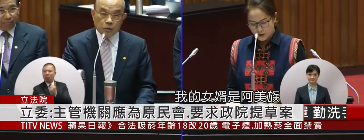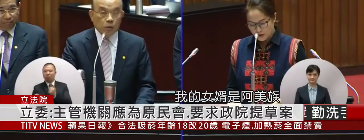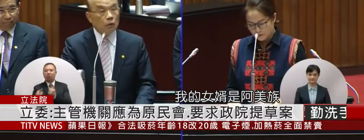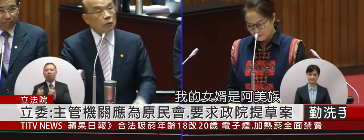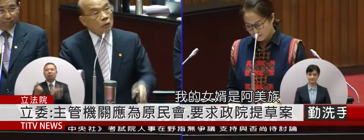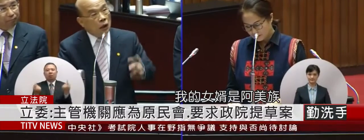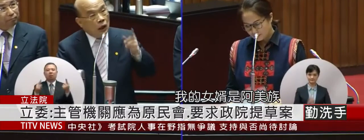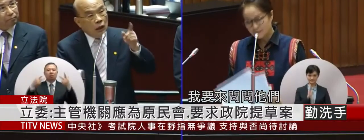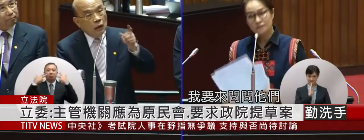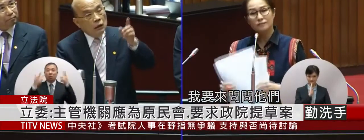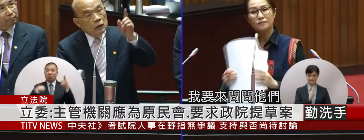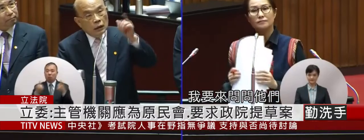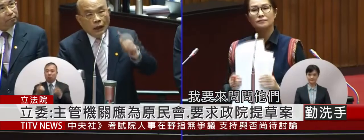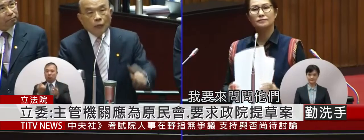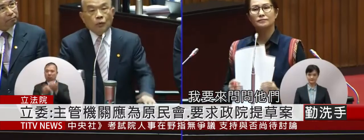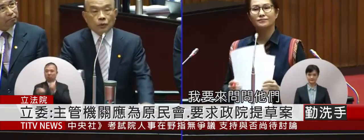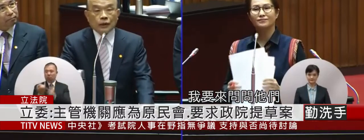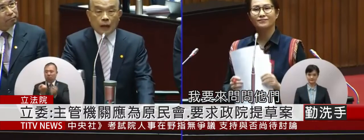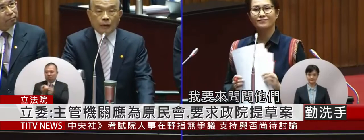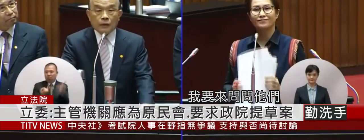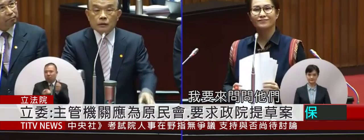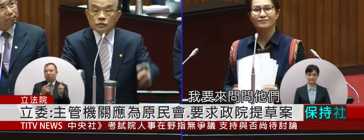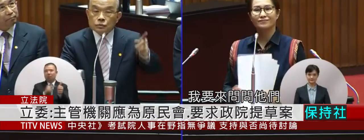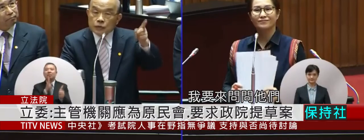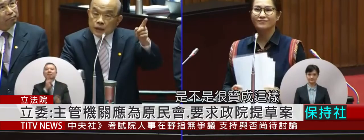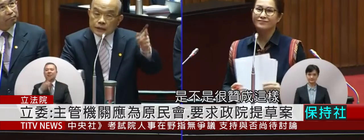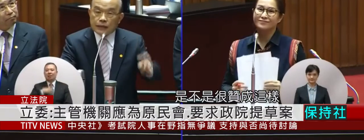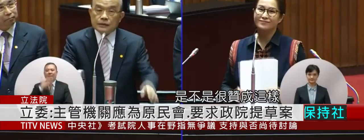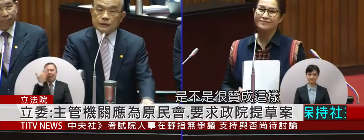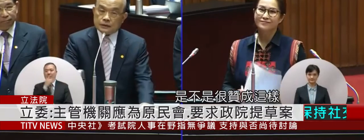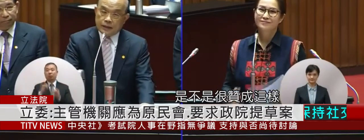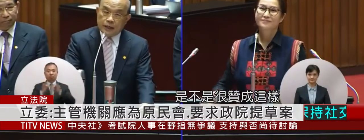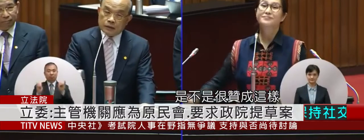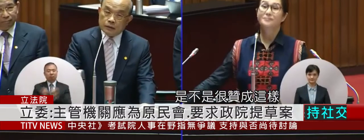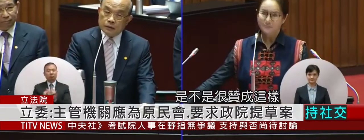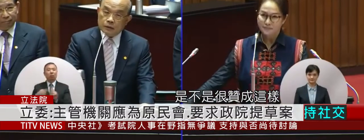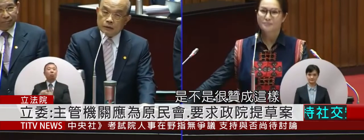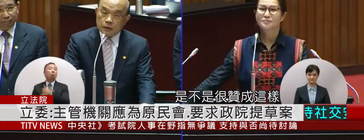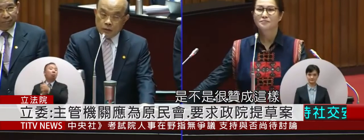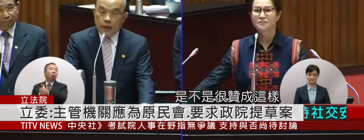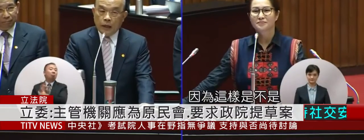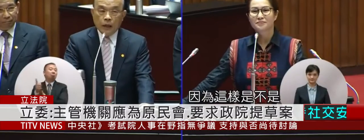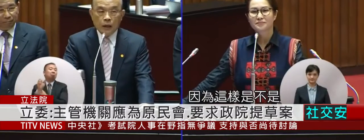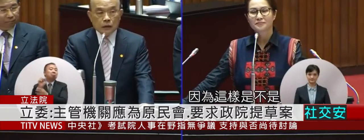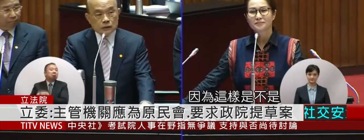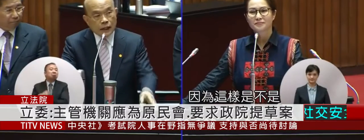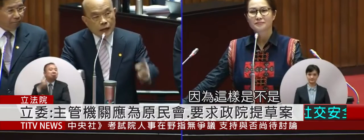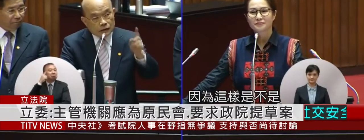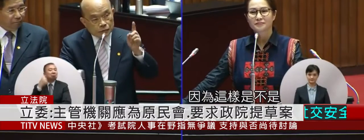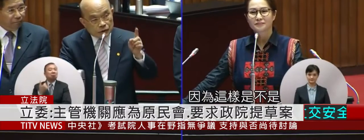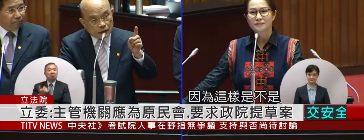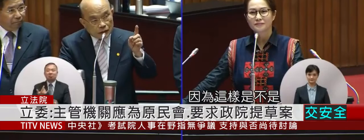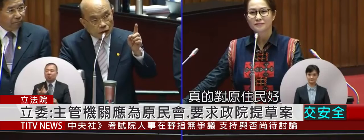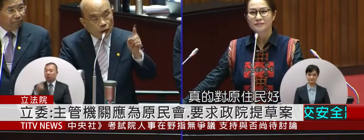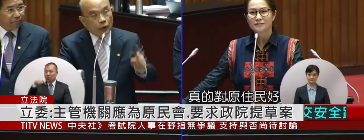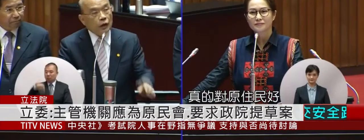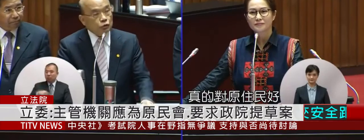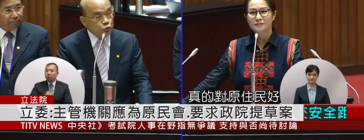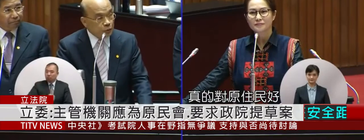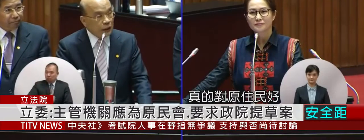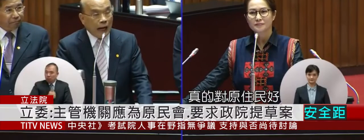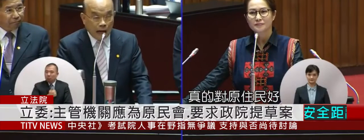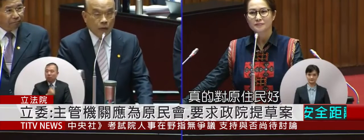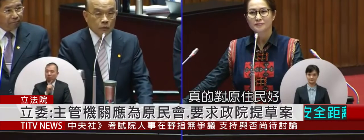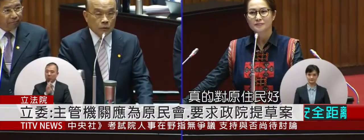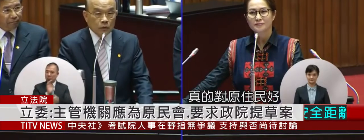美族， 是 我要来问问他们是不是很赞成这样，因为这样是不是真的对